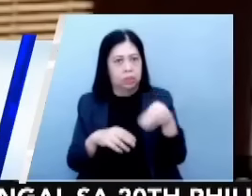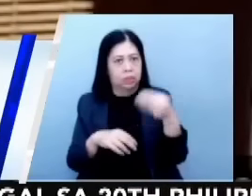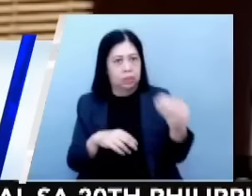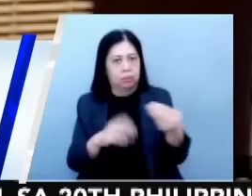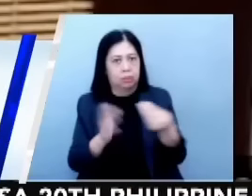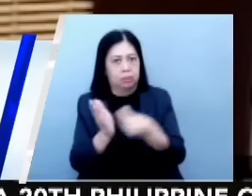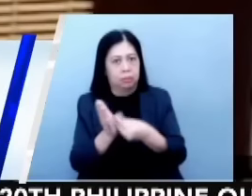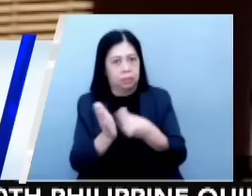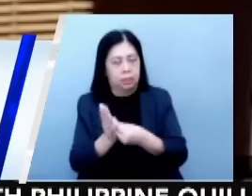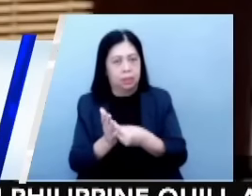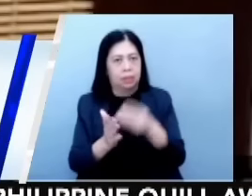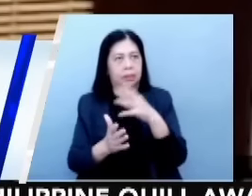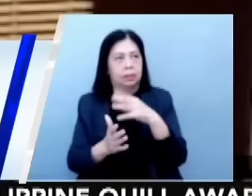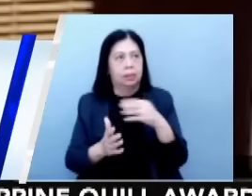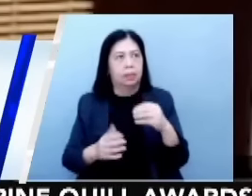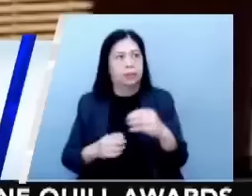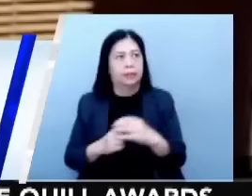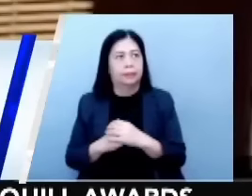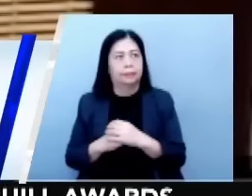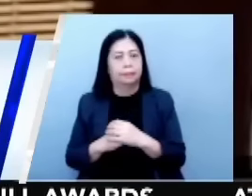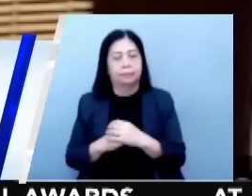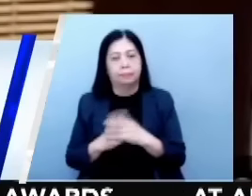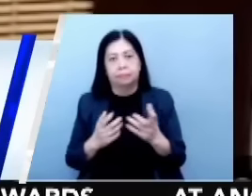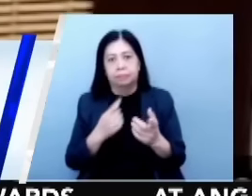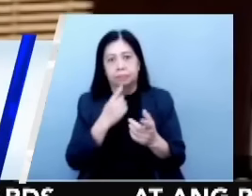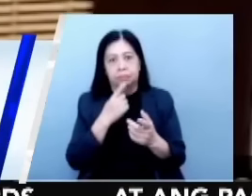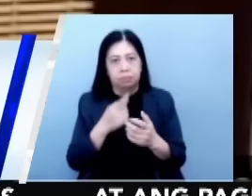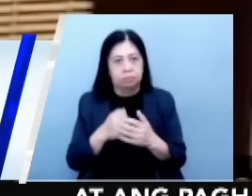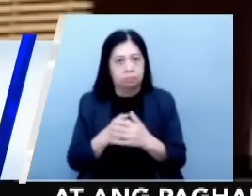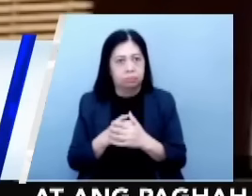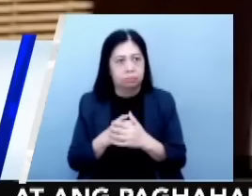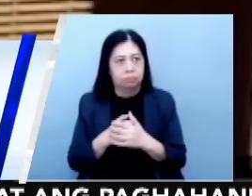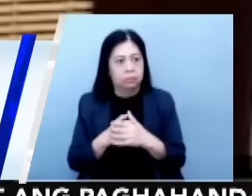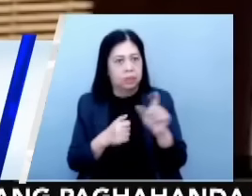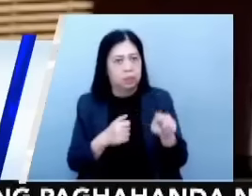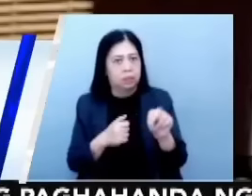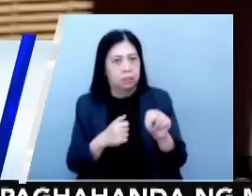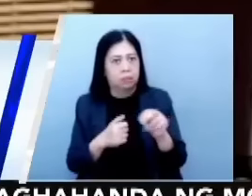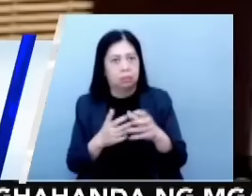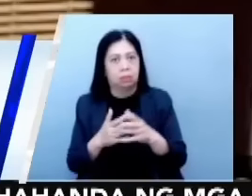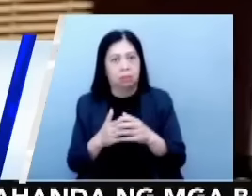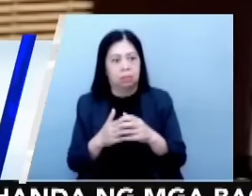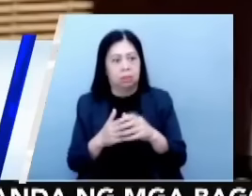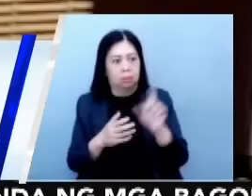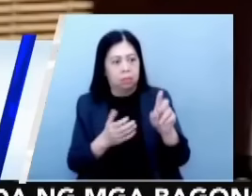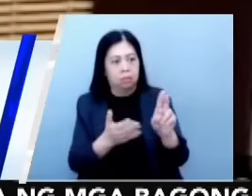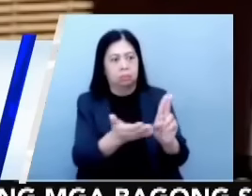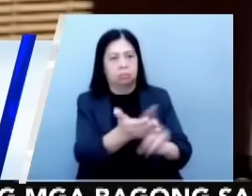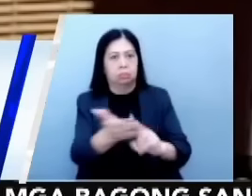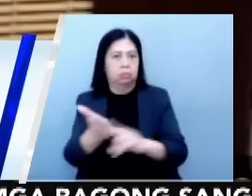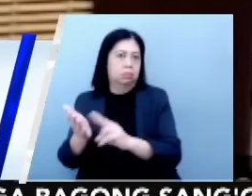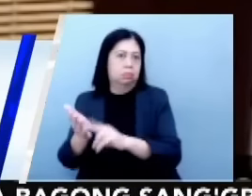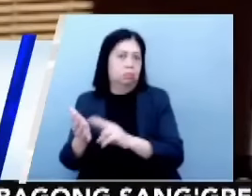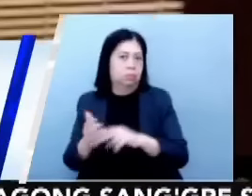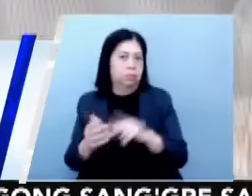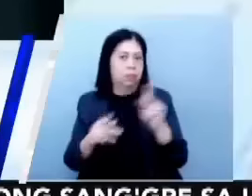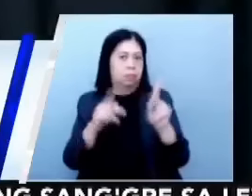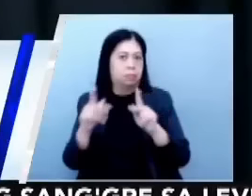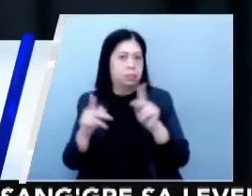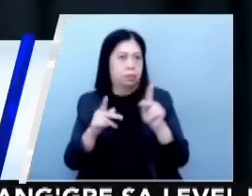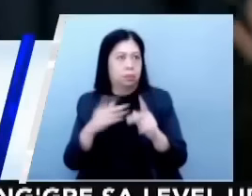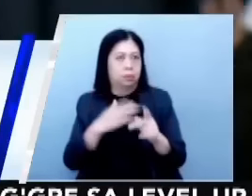at sinabi na kailangan na magpapirma sila ng People's